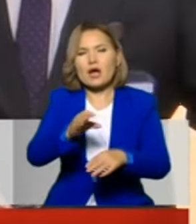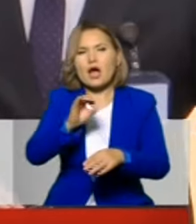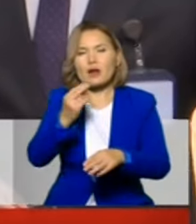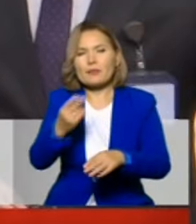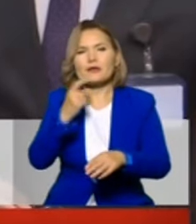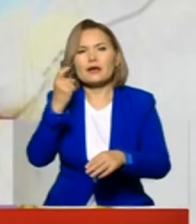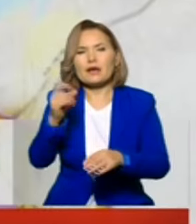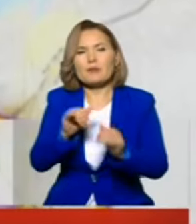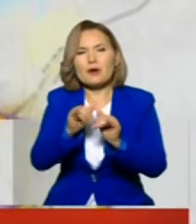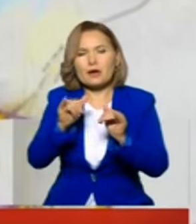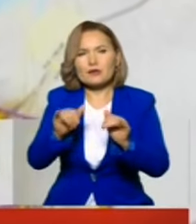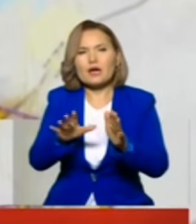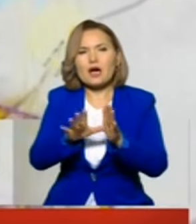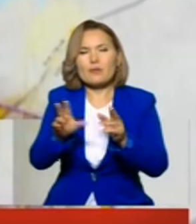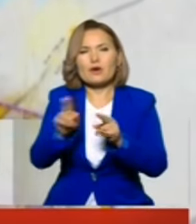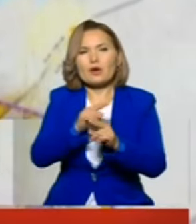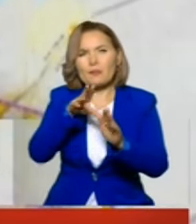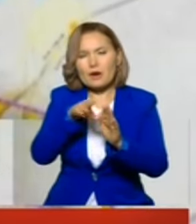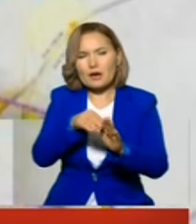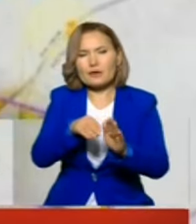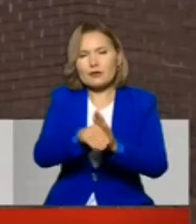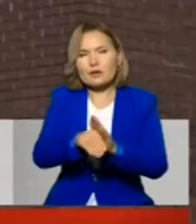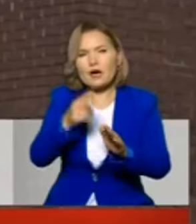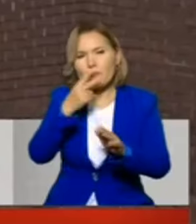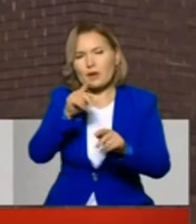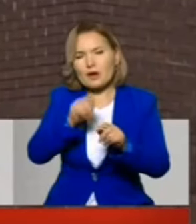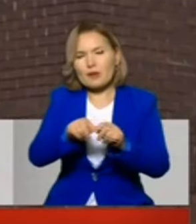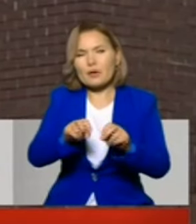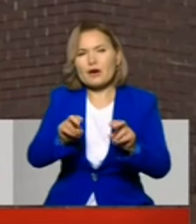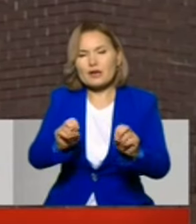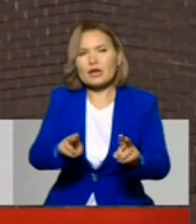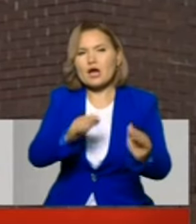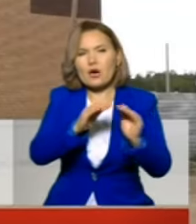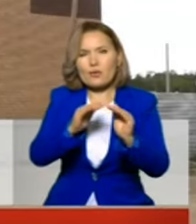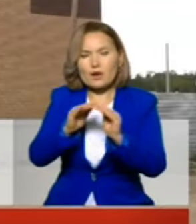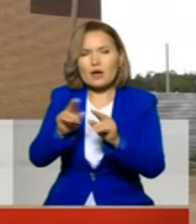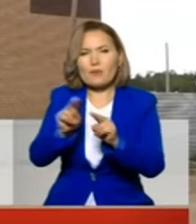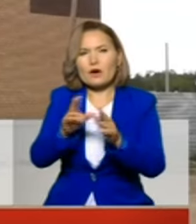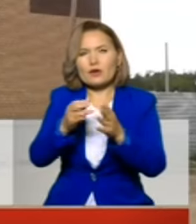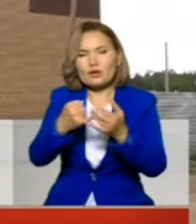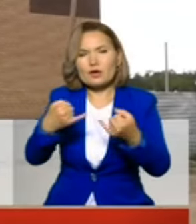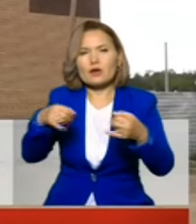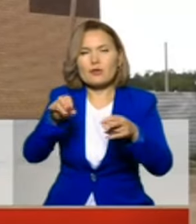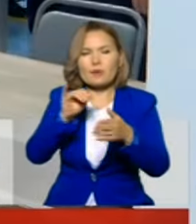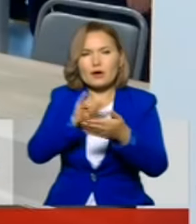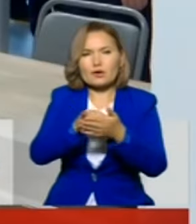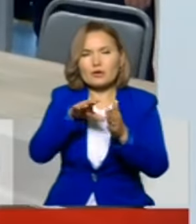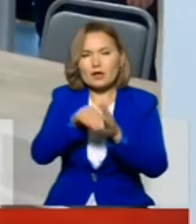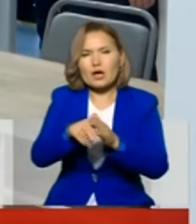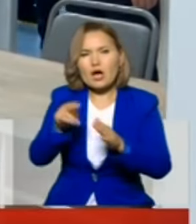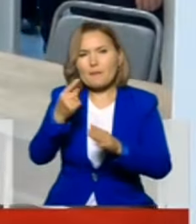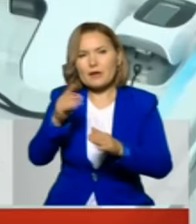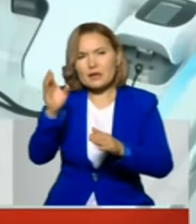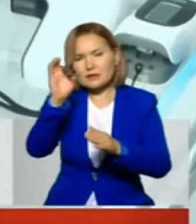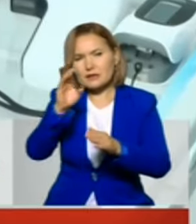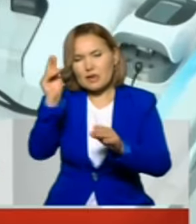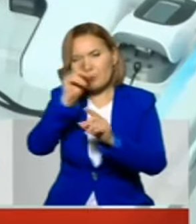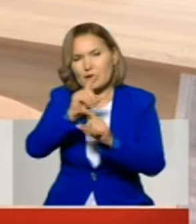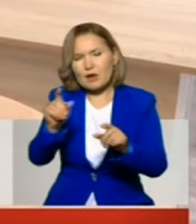және инженерлік инфрақұрылымды жаңғырту барысын тексеріп, тұрғын үйлер мен коммуналдық желілерді салу, сондай-ақ алдағы оқу жылына білім